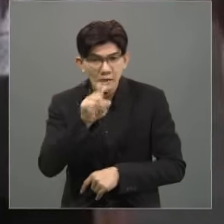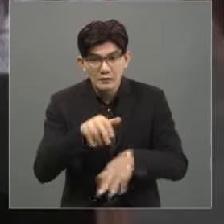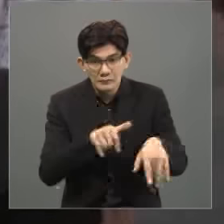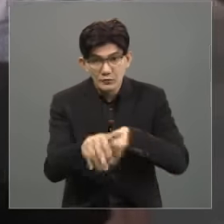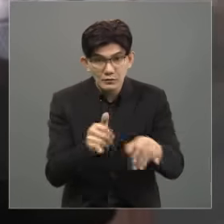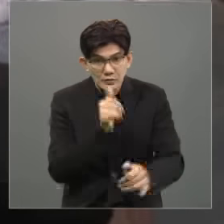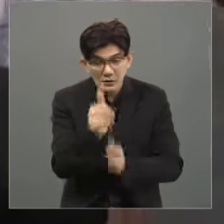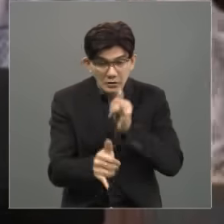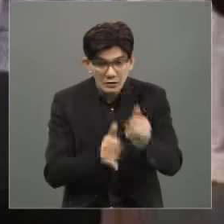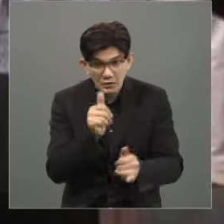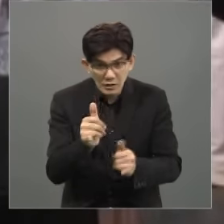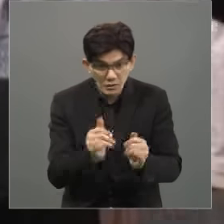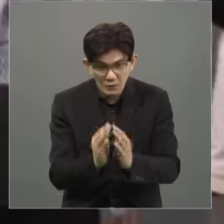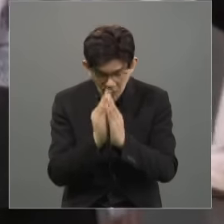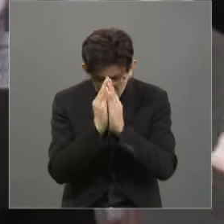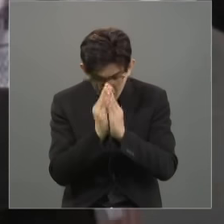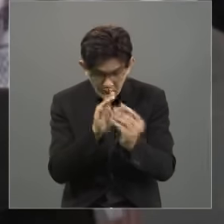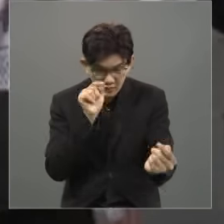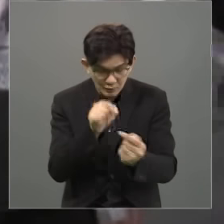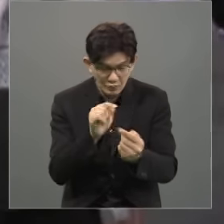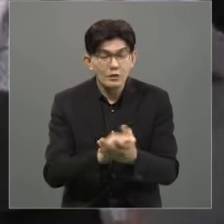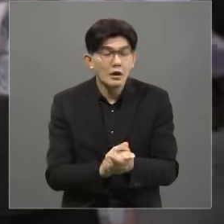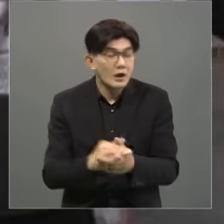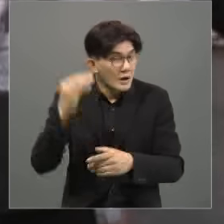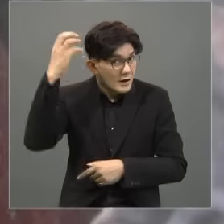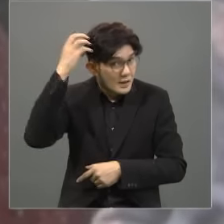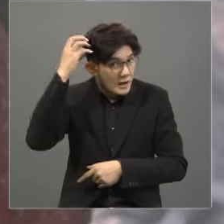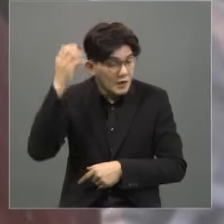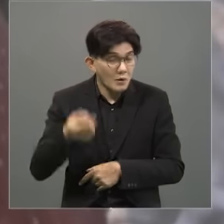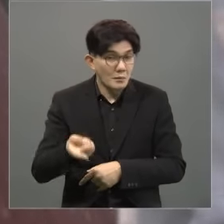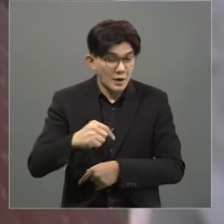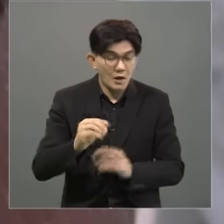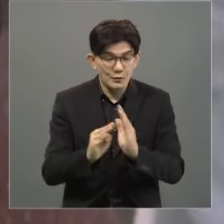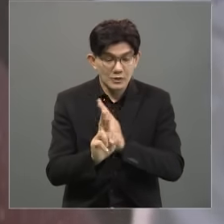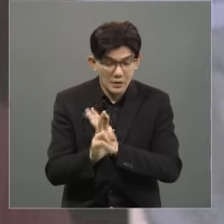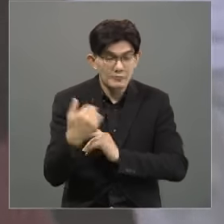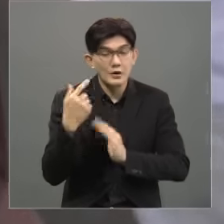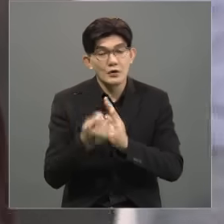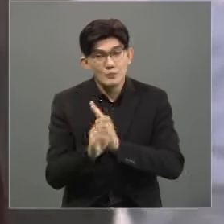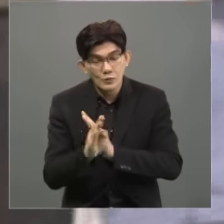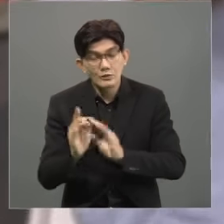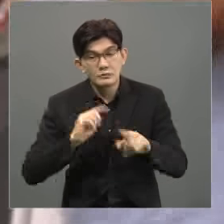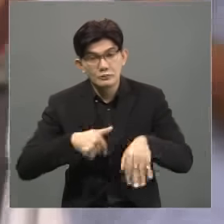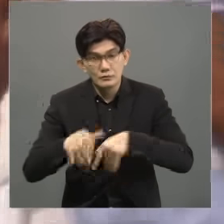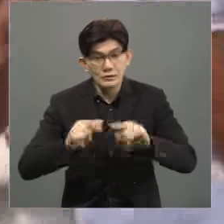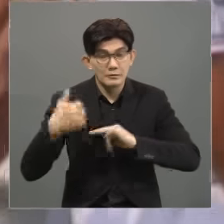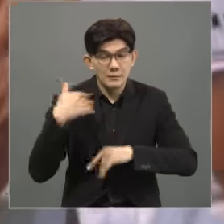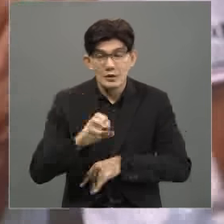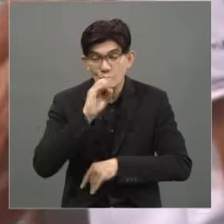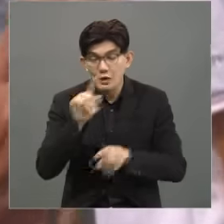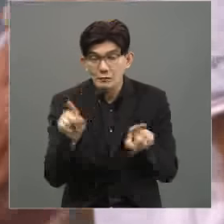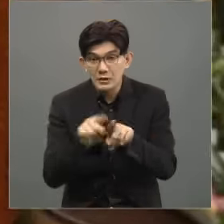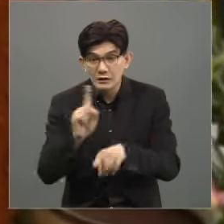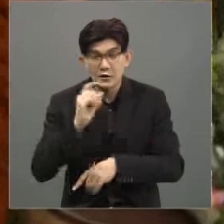นที่เดินทางมาร่วมสักการะบอกว่าเดินทางมาจากเมืองเวียงจันทน์สปป.ลาวรวมถึงจังหวัดบุรีรัมย์และชาวอุบลราชธานีก็ต่างบอกเป็นเสียงเดียวกัน